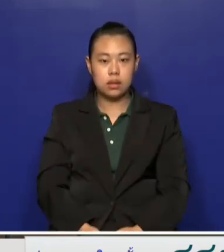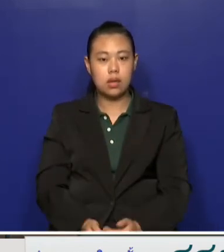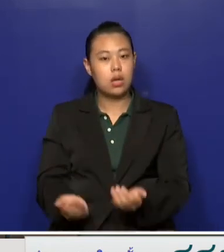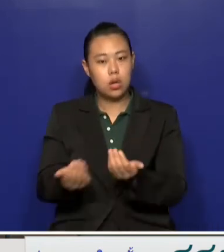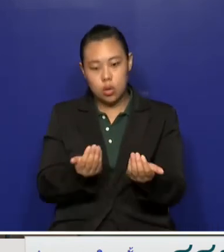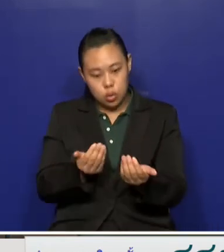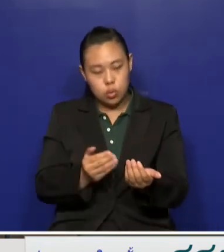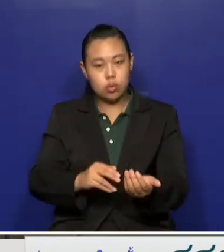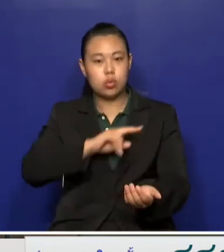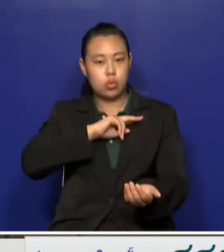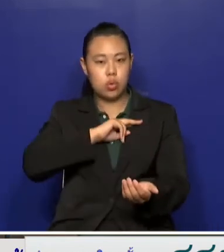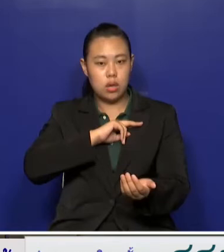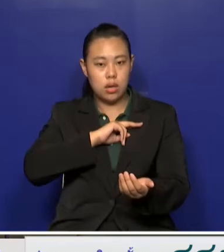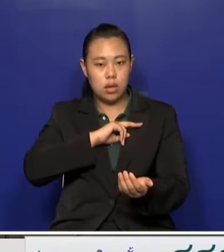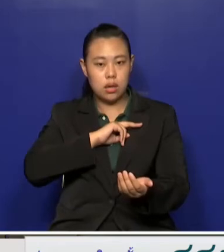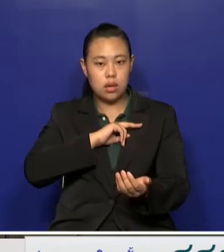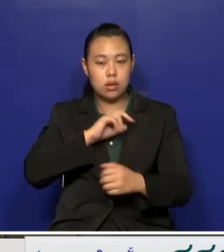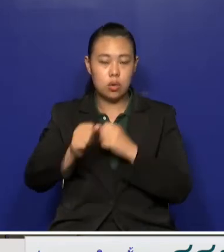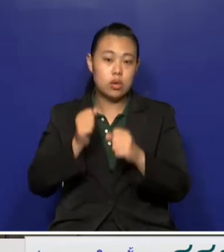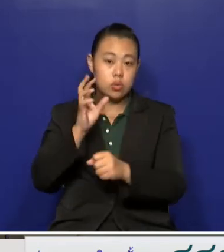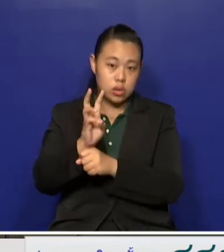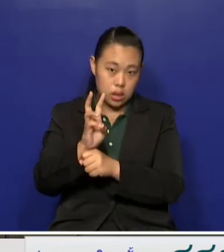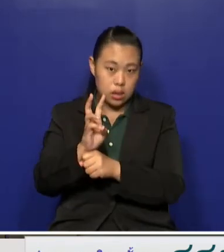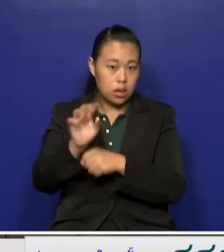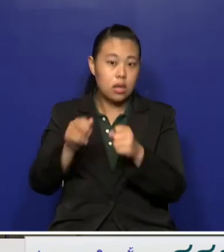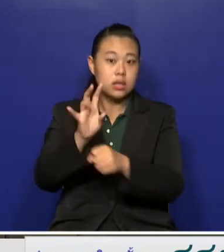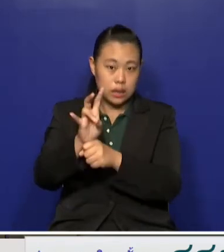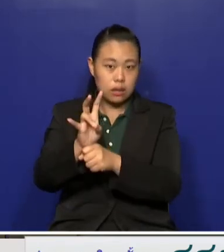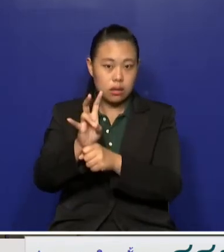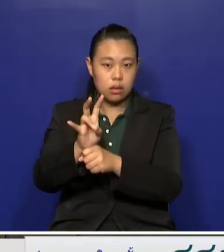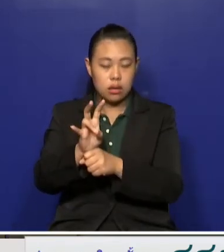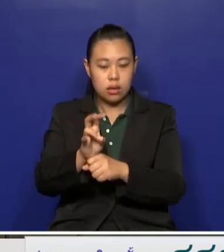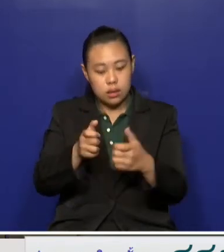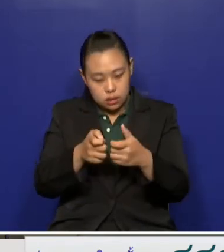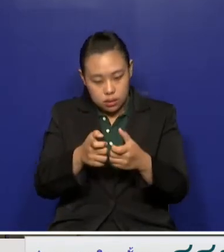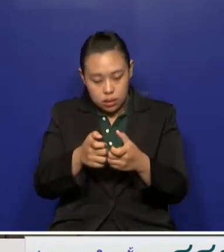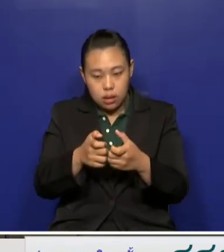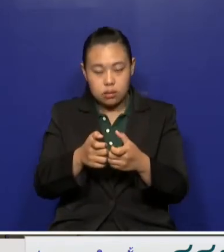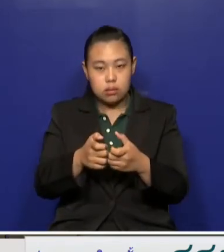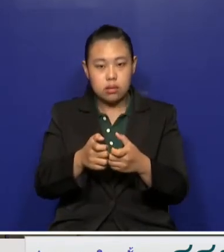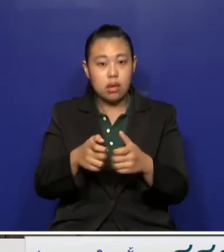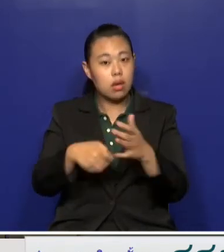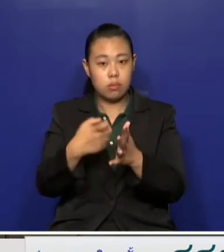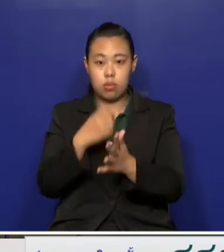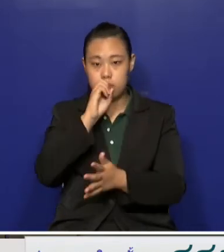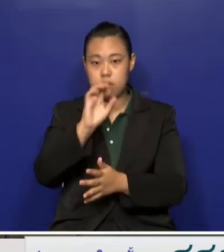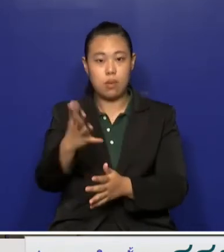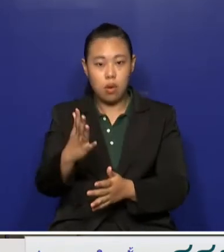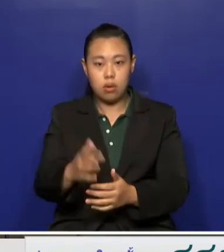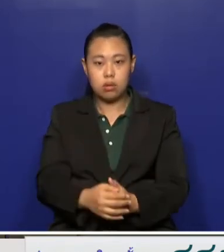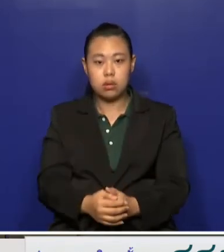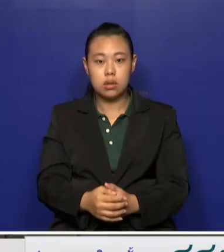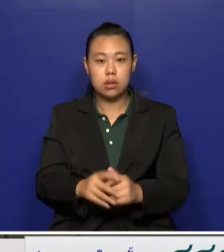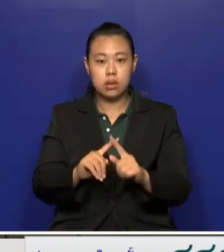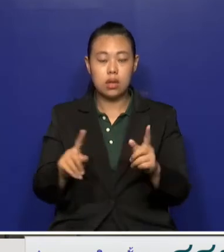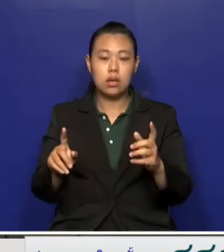เล่นมือถือจนกว่าจะอายุ7ปีโดยเขาไม่บอกเหตุผลว่าเพราะอะไรแต่ในที่สุดเขาก็ตาย